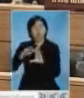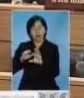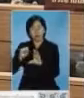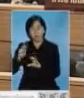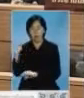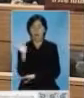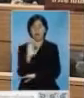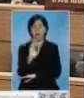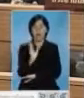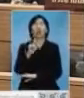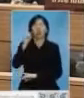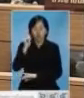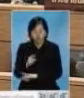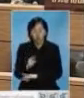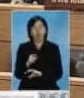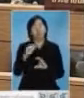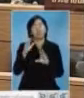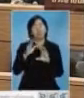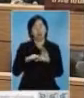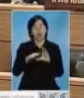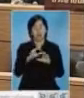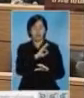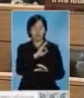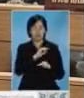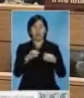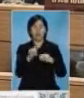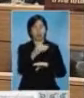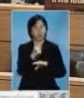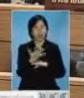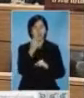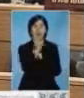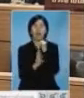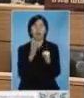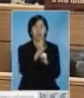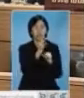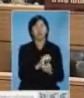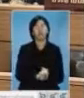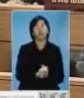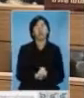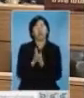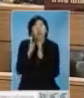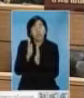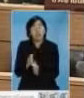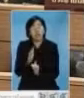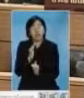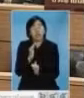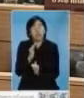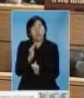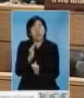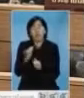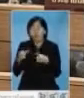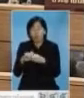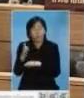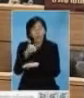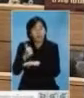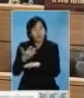าบอกไม่ได้ต้องปลดจากการสมัครเป็นสมาชิกพรรคอย่างน้อย5ปีแต่ปล่อยให้คนที่ไม่ต้องสังกัดพรร